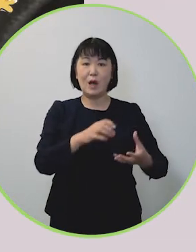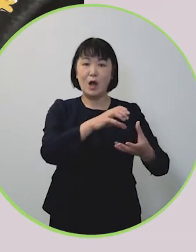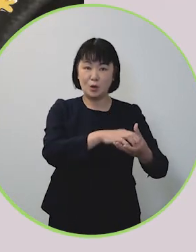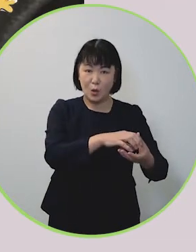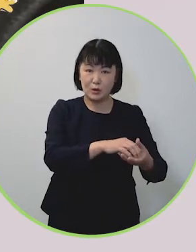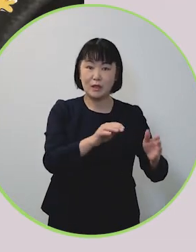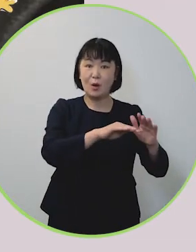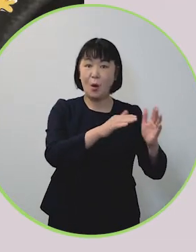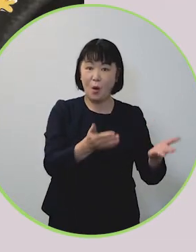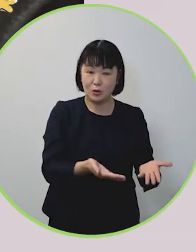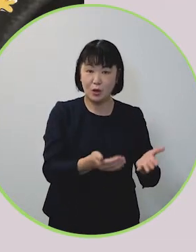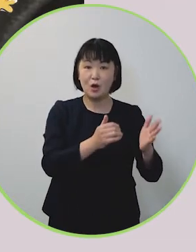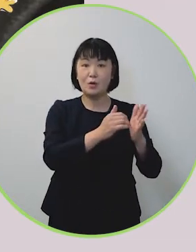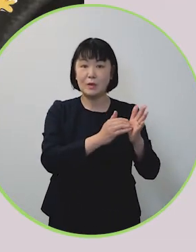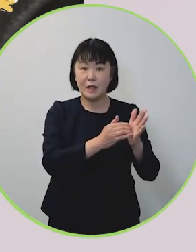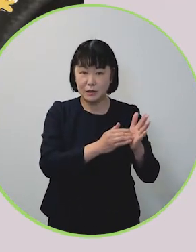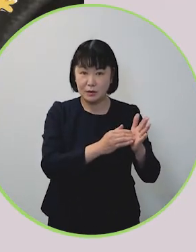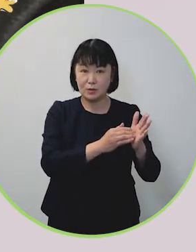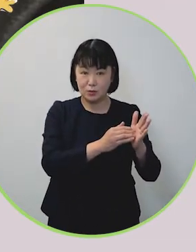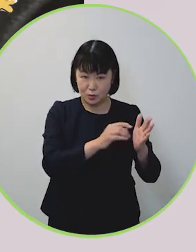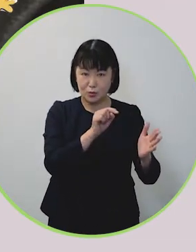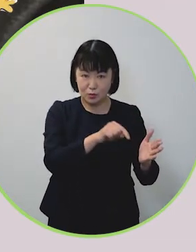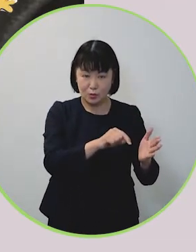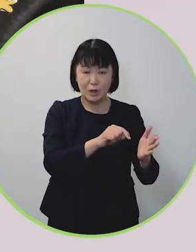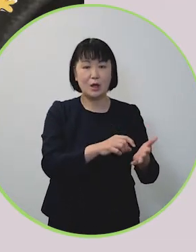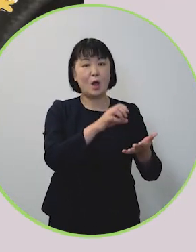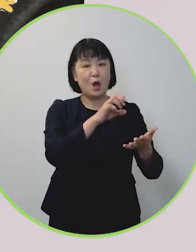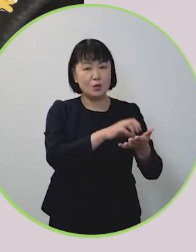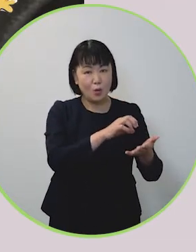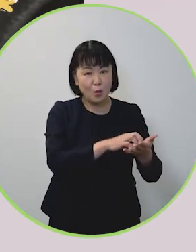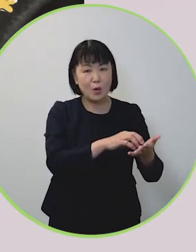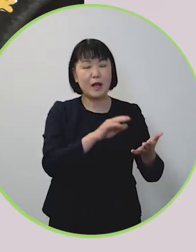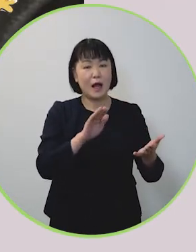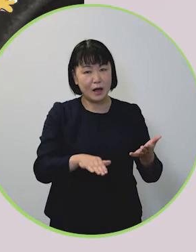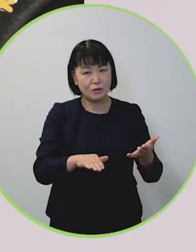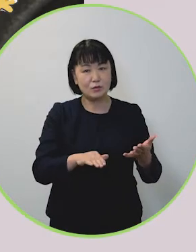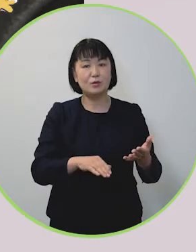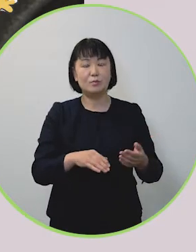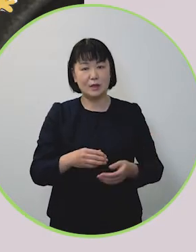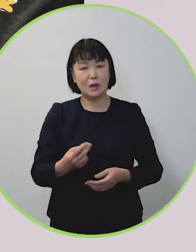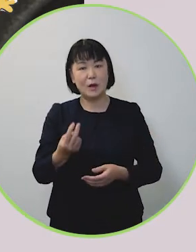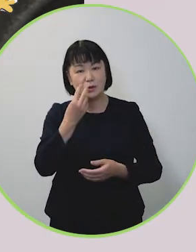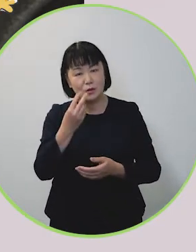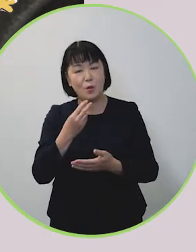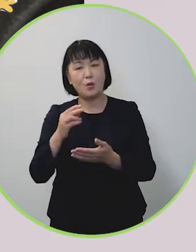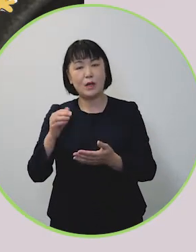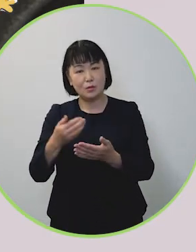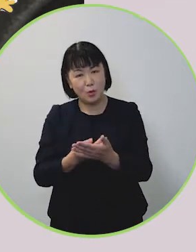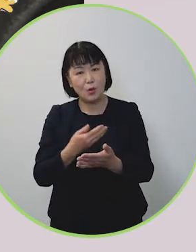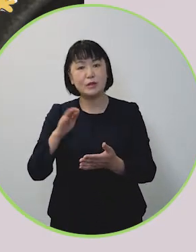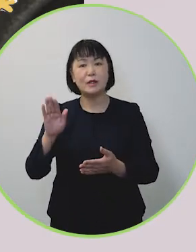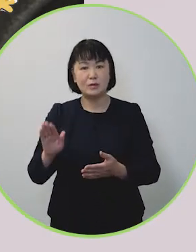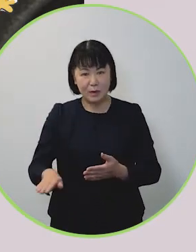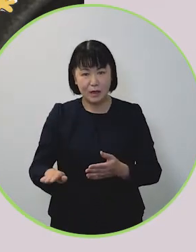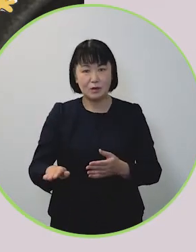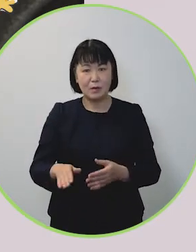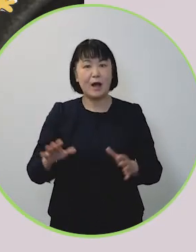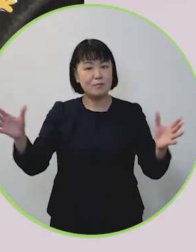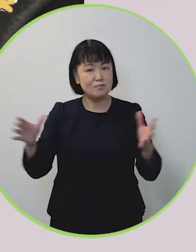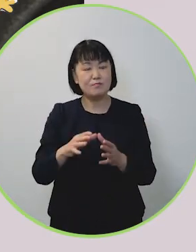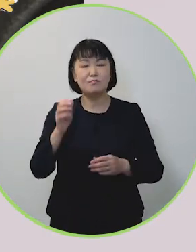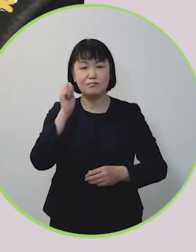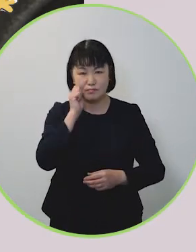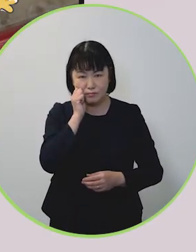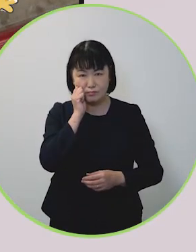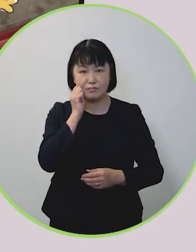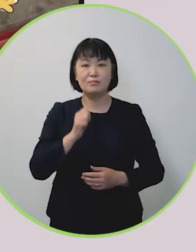容器包装プラスチックでも汚れていたり臭いがきついものなどは資源として回収できないから注意して